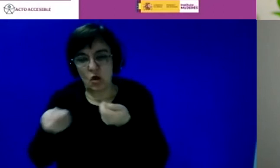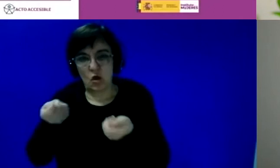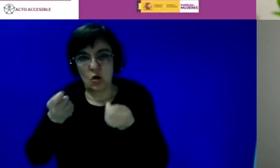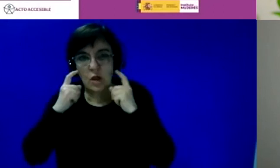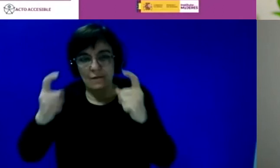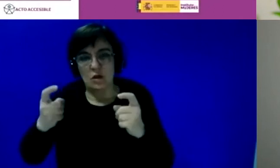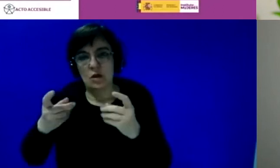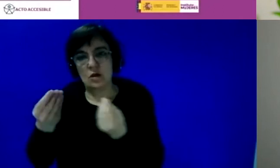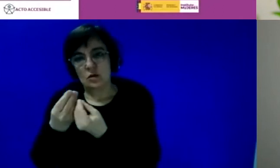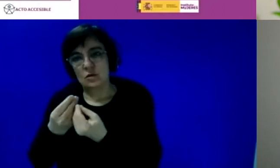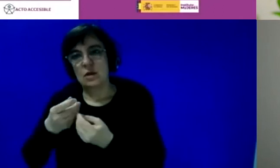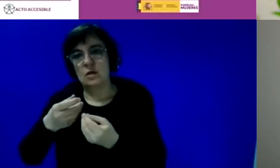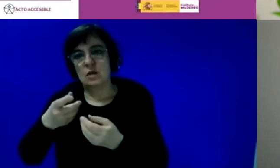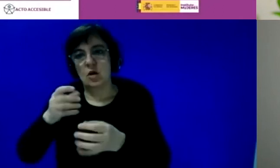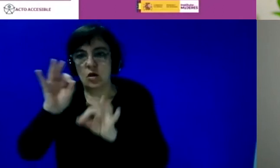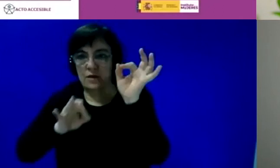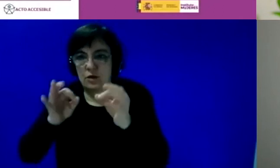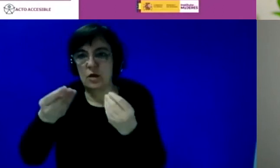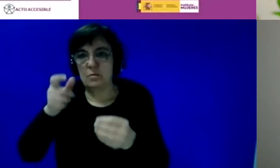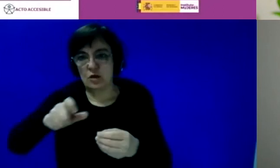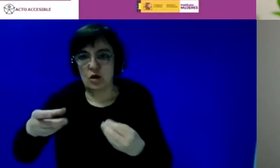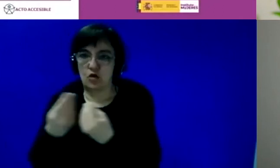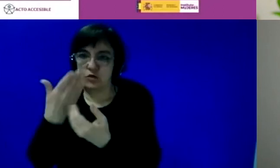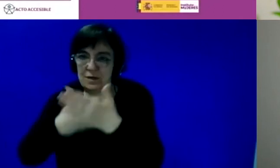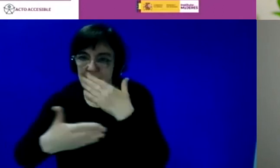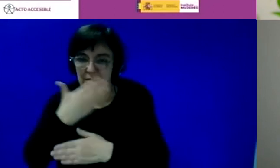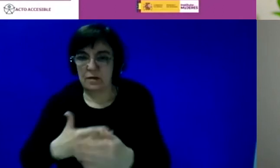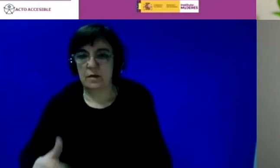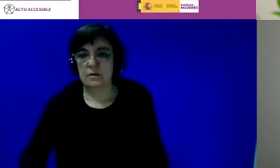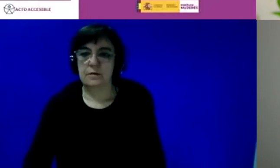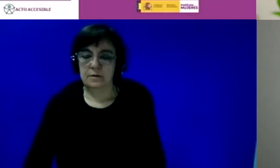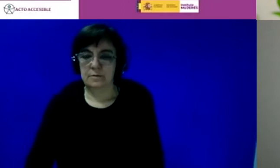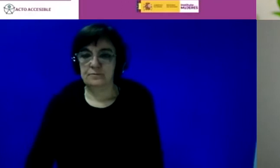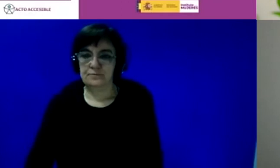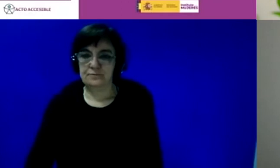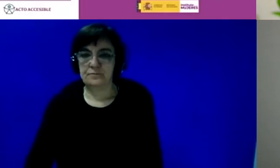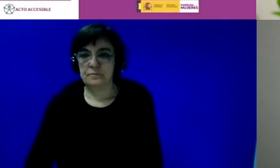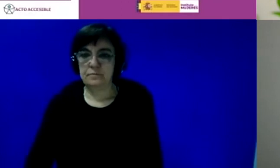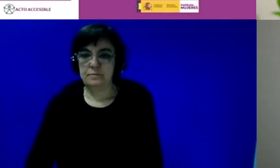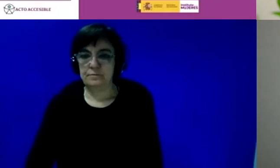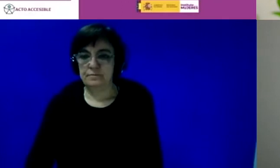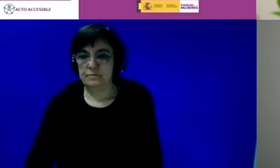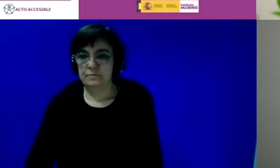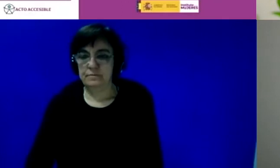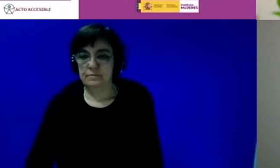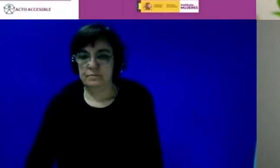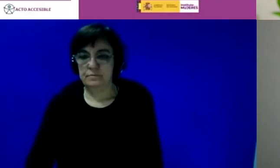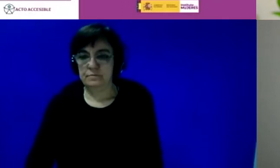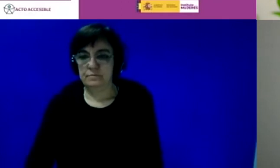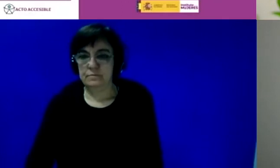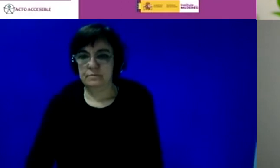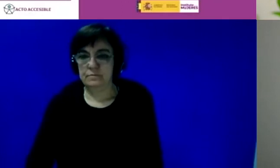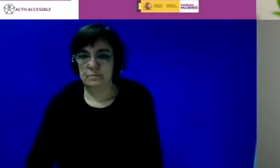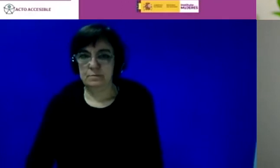powerful resource that has been working a lot to help us. Бо безпосередньо люди з інвалідністю і організації, які